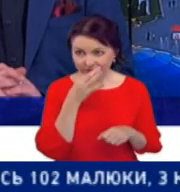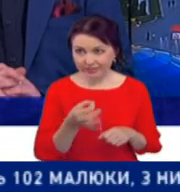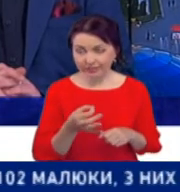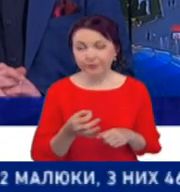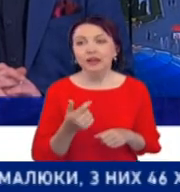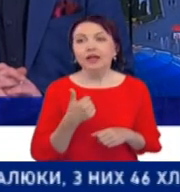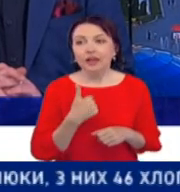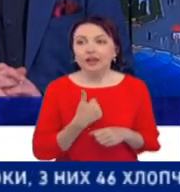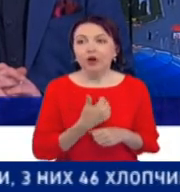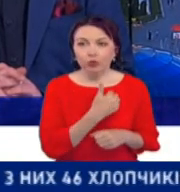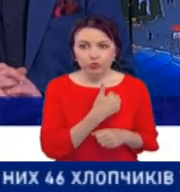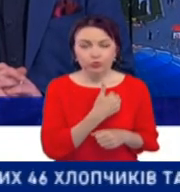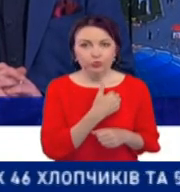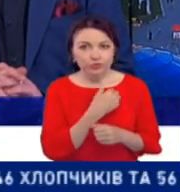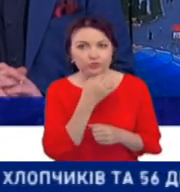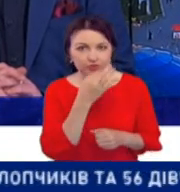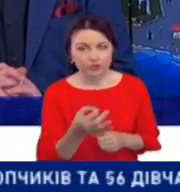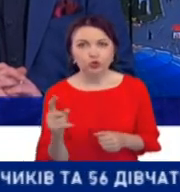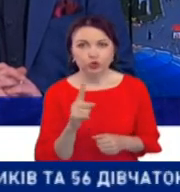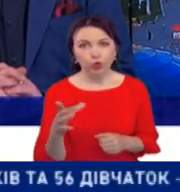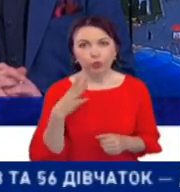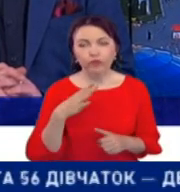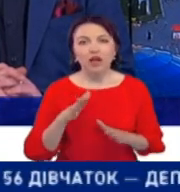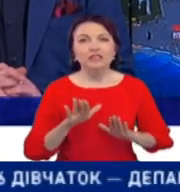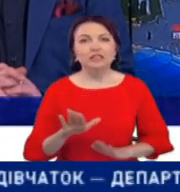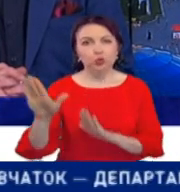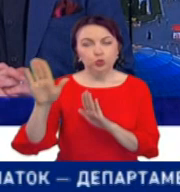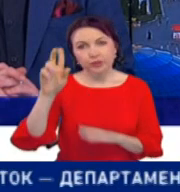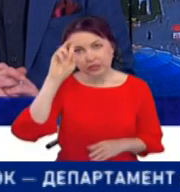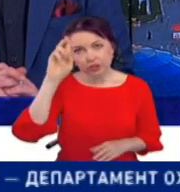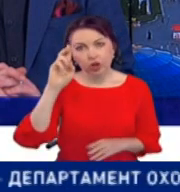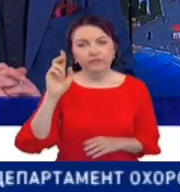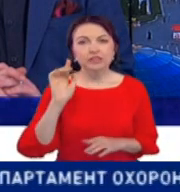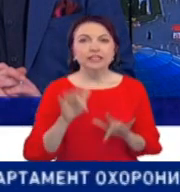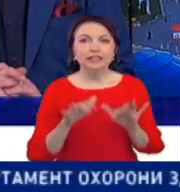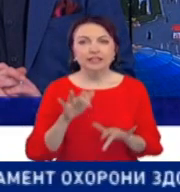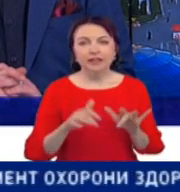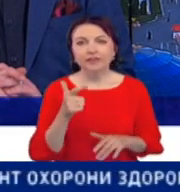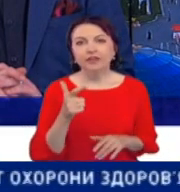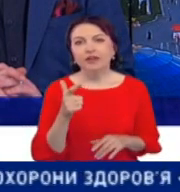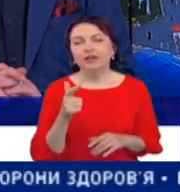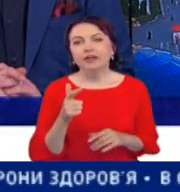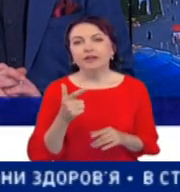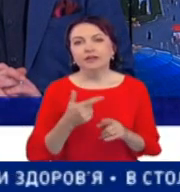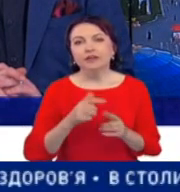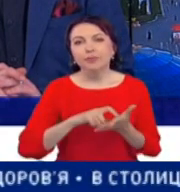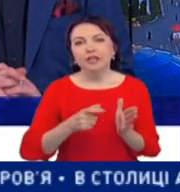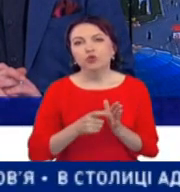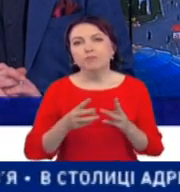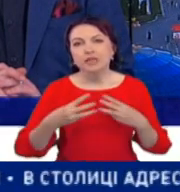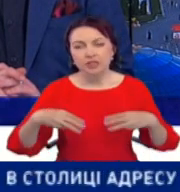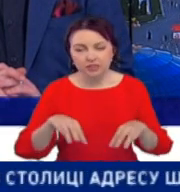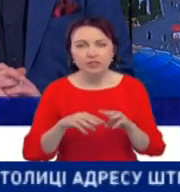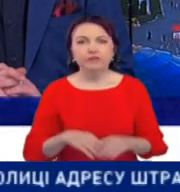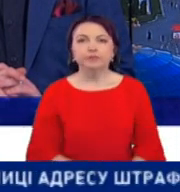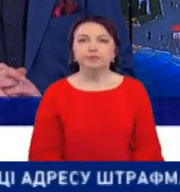можу зазначити, що був заступник державного секретаря Кабінету міністрів Геннадій Пліс, державний секретар Міністерства